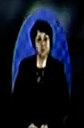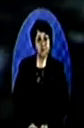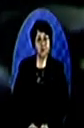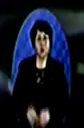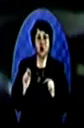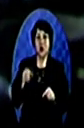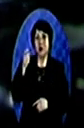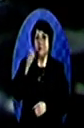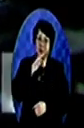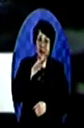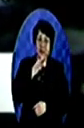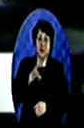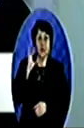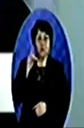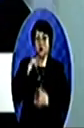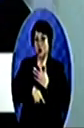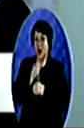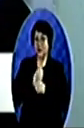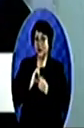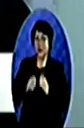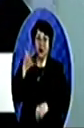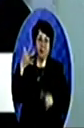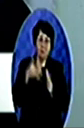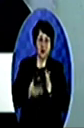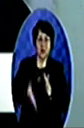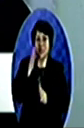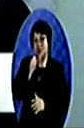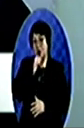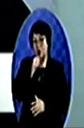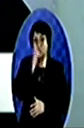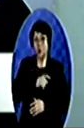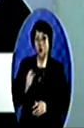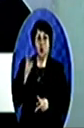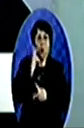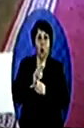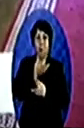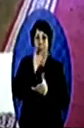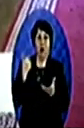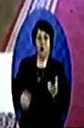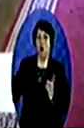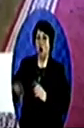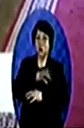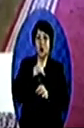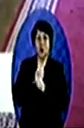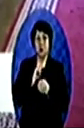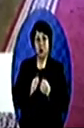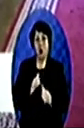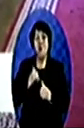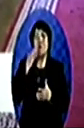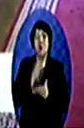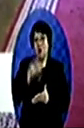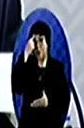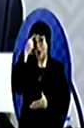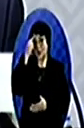Өнөөдөр хэвлэл мэдээллийн салбарт ажиллаж байгаа 5000 орчим сэтгүүлч ямар ч хуульгүй орчинд ажиллагаа гэж Монголын сэтгүүлчдийн нэгдсэн эвлэл дүгнэж